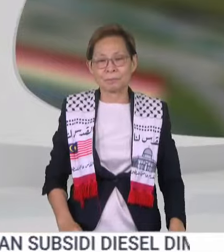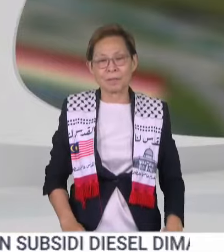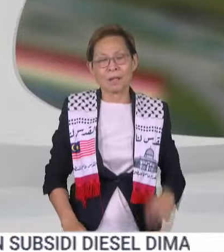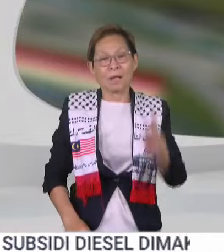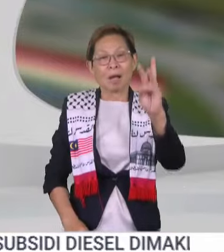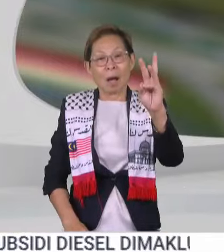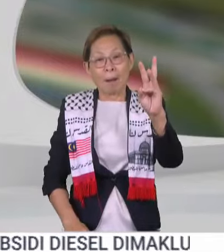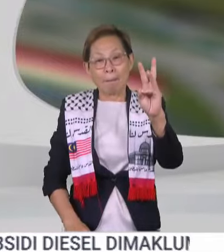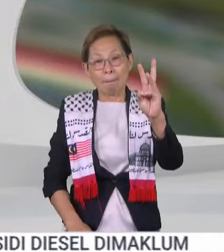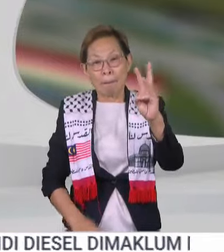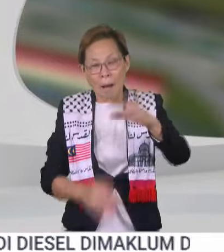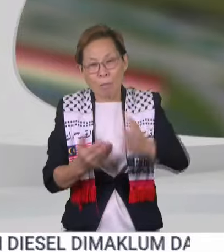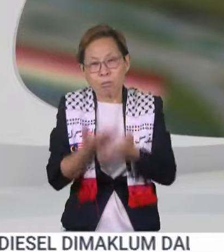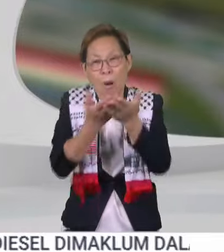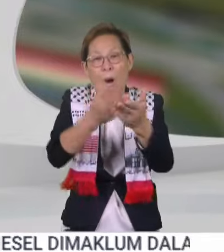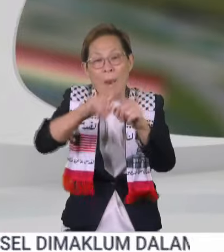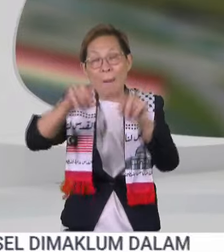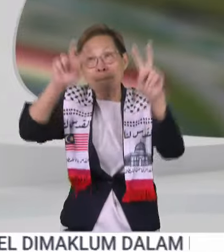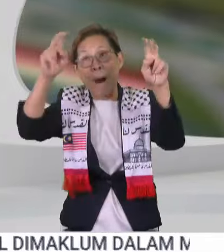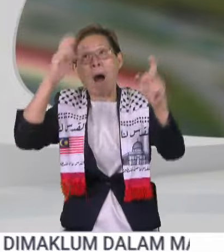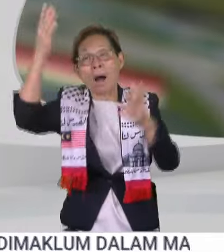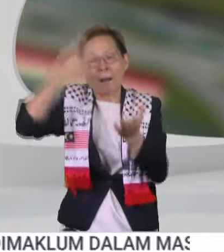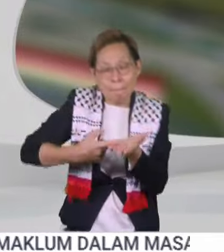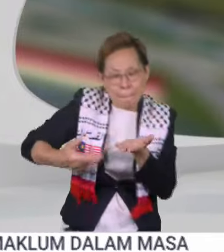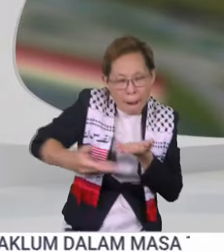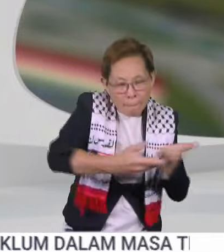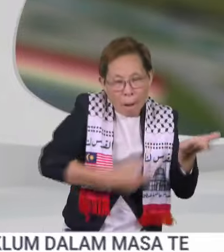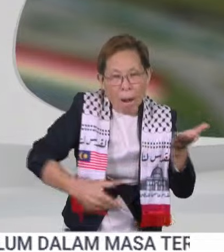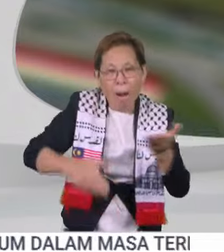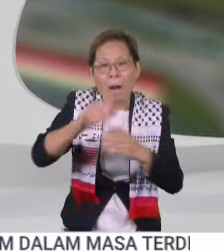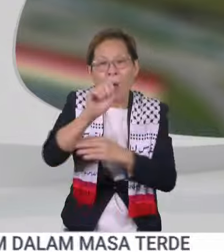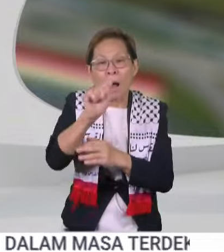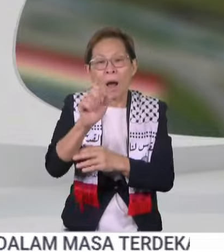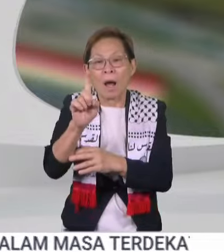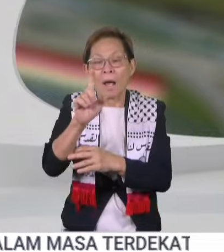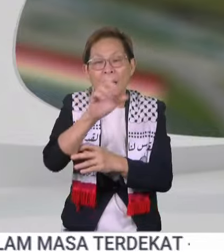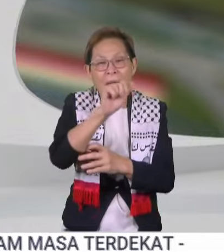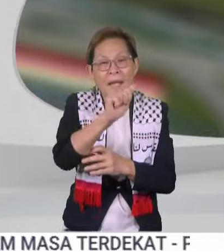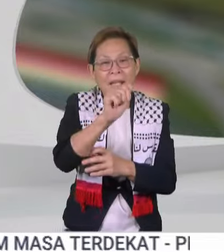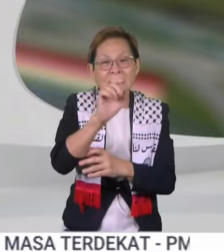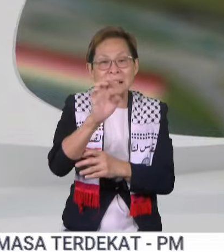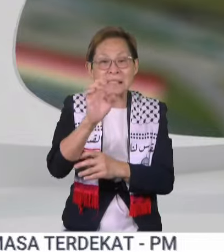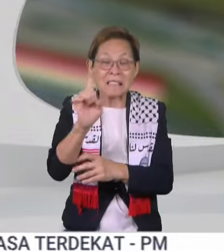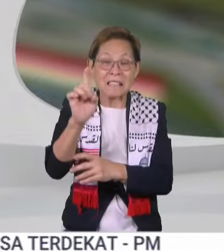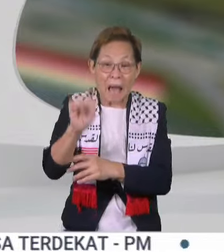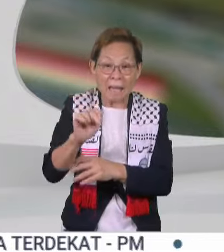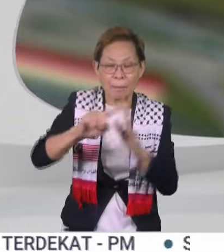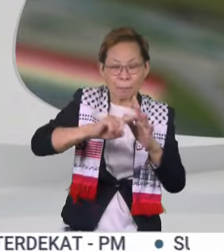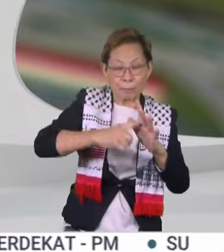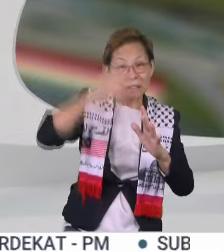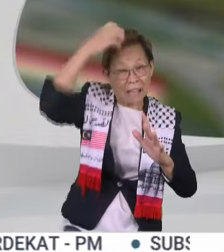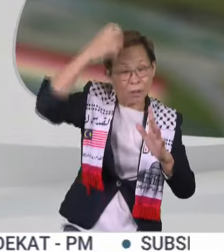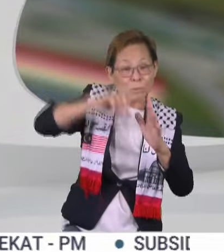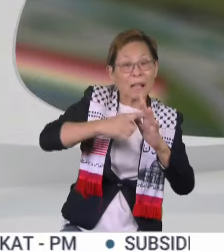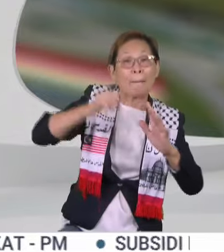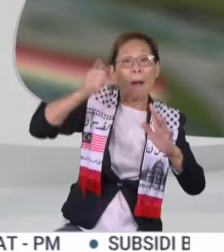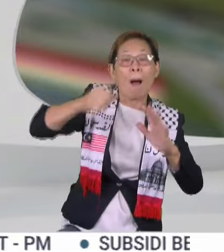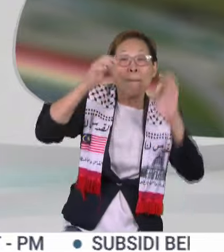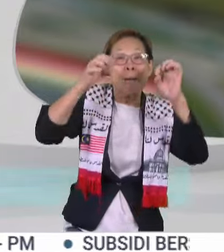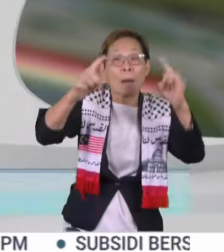6 usul meliputi pelbagai tema bakal dibahaskan pada persidangan Ahli Dewan Negeri ADN Muda Selangor yang bermula esok. Ini